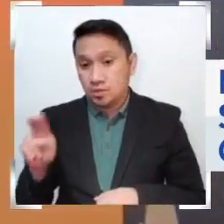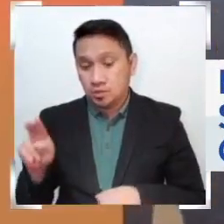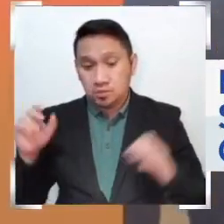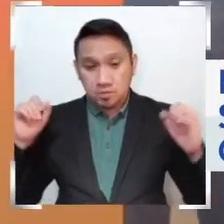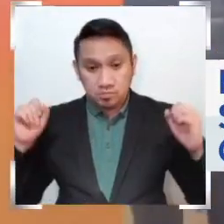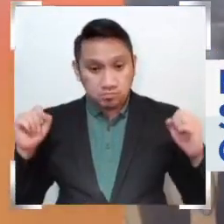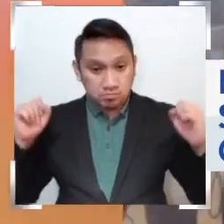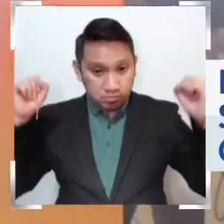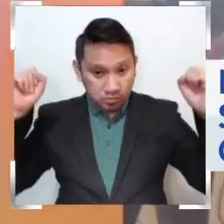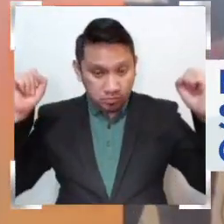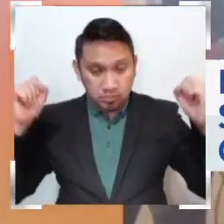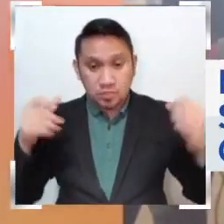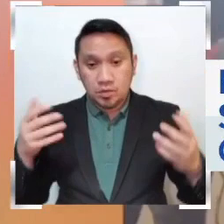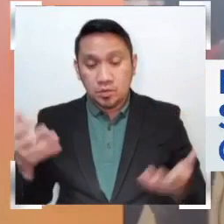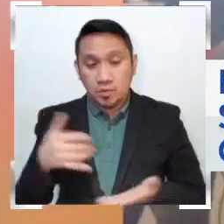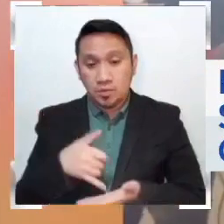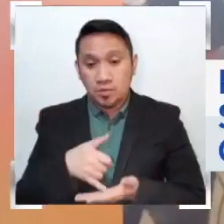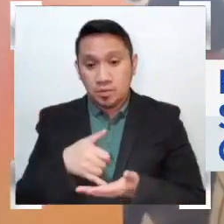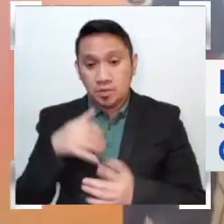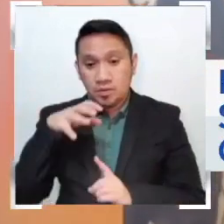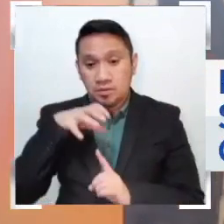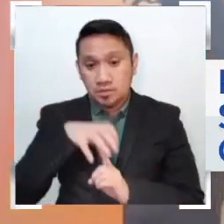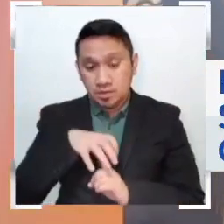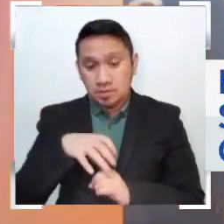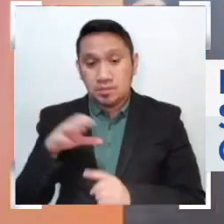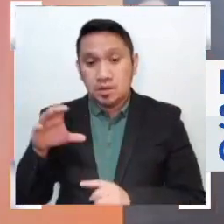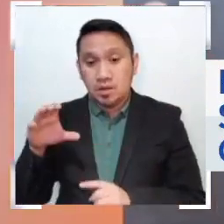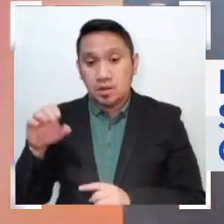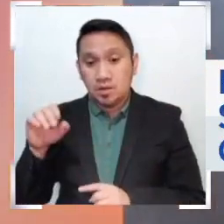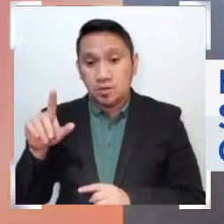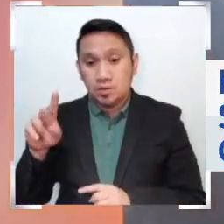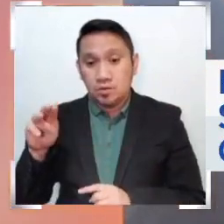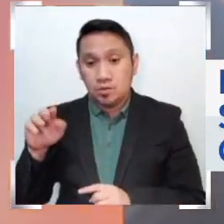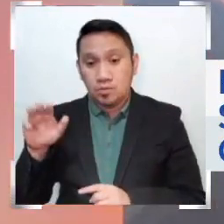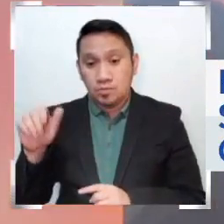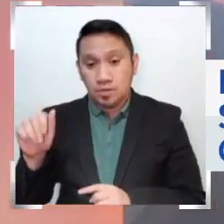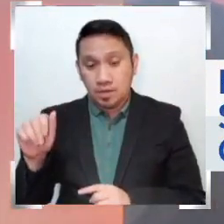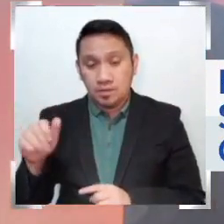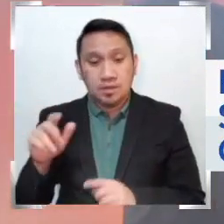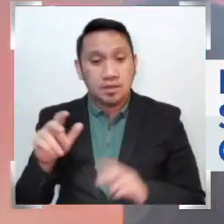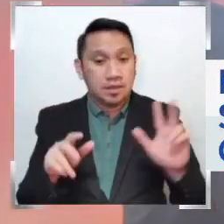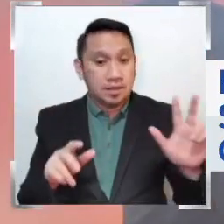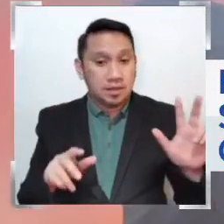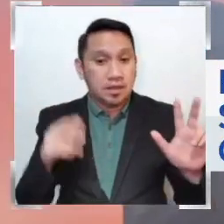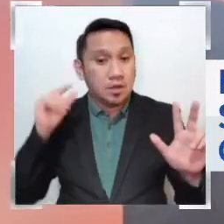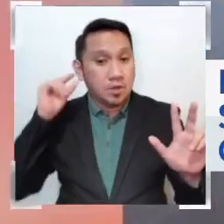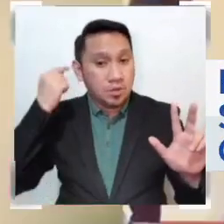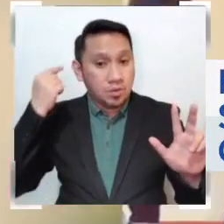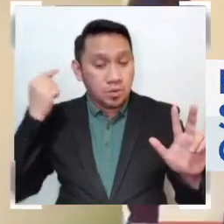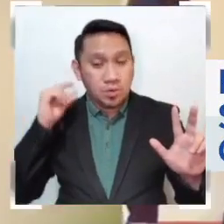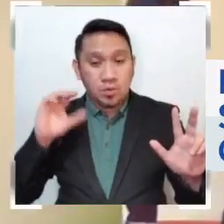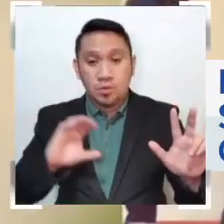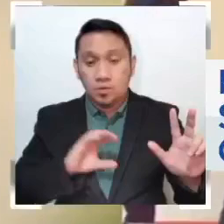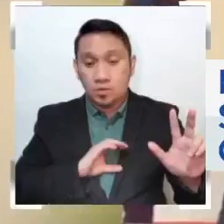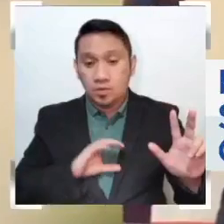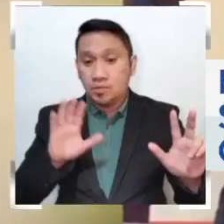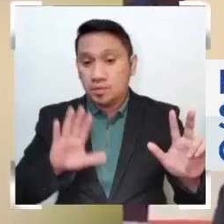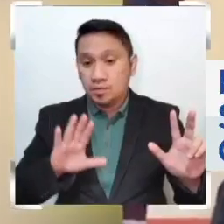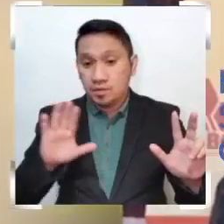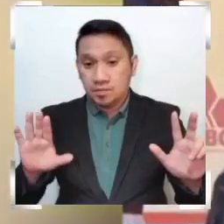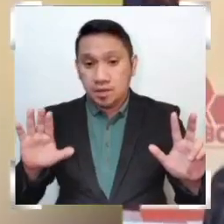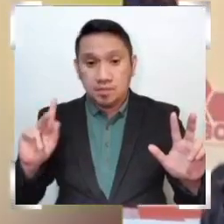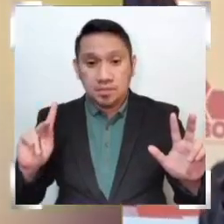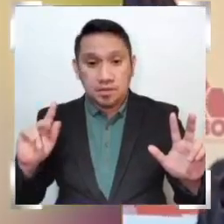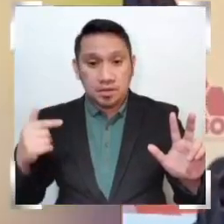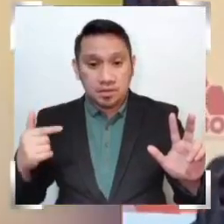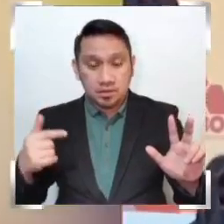Championships sa Bogota, Colombia. Tatlo ang gitong medalyang nakuha ni Diaz para sa 55-kilogram category. Magandang panimula